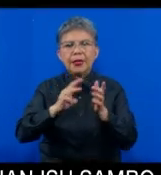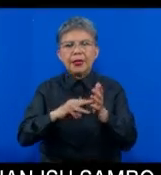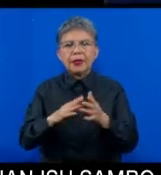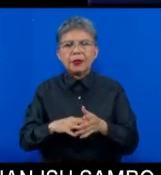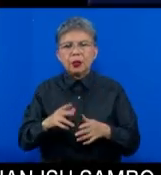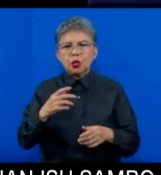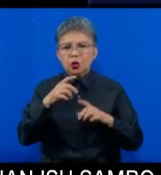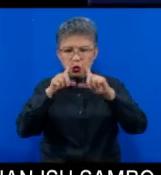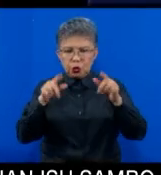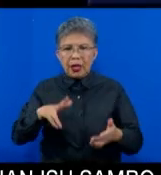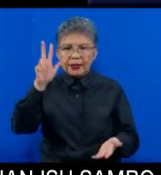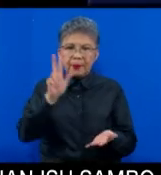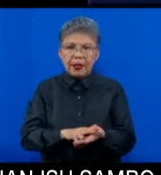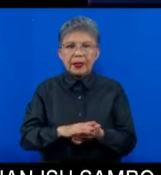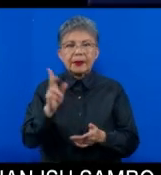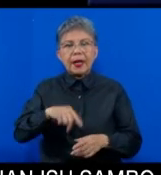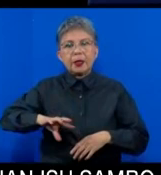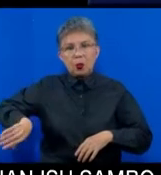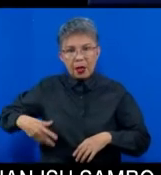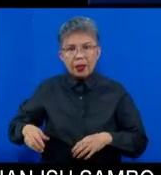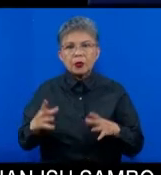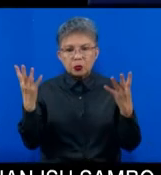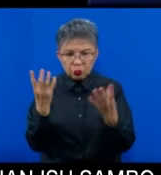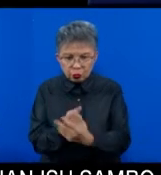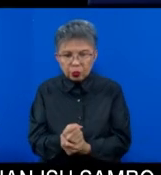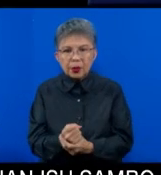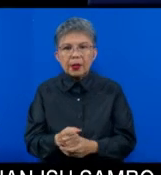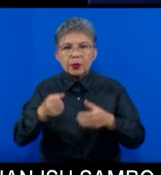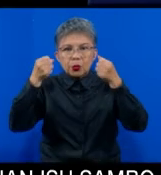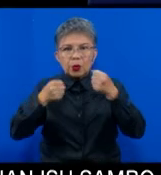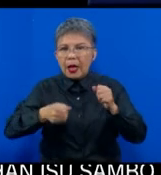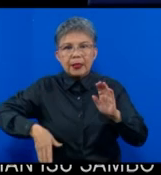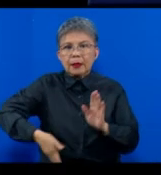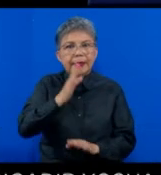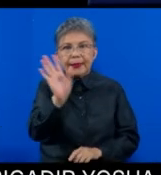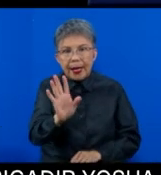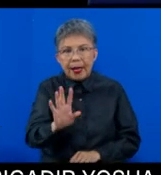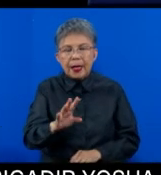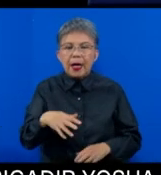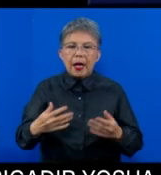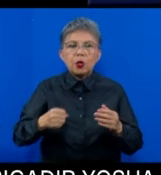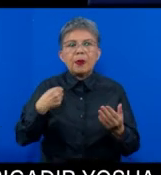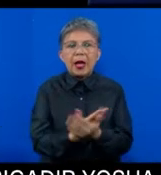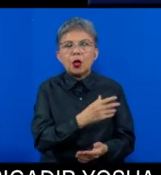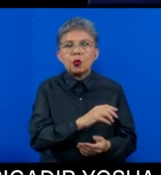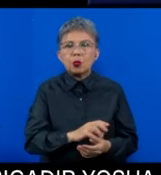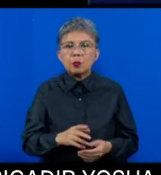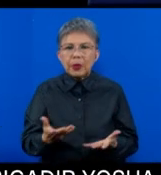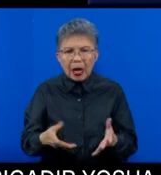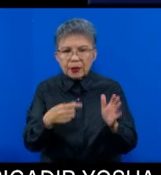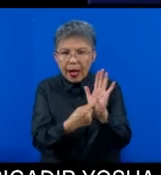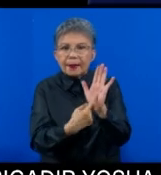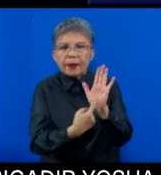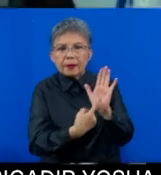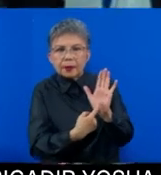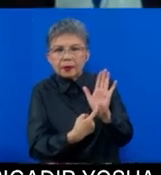jaminan kesanggupan dari pihak keluarga dan sejumlah pihak bahwa narapidana tidak melarikan diri dan atau melanggar hukum, serta ikut dalam